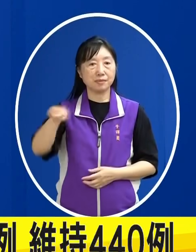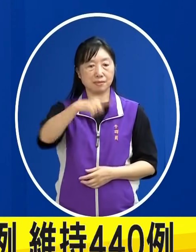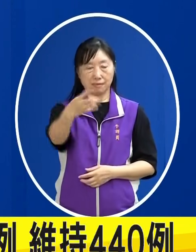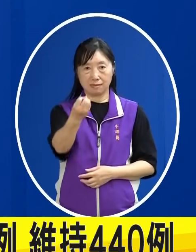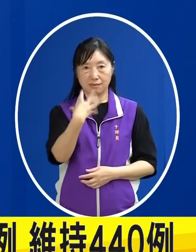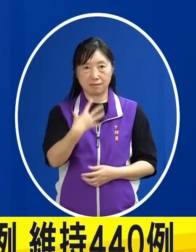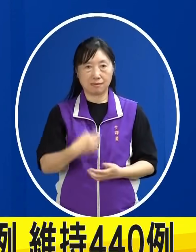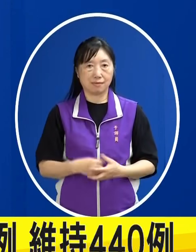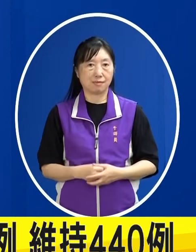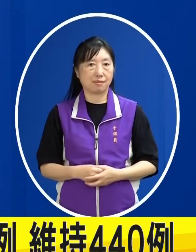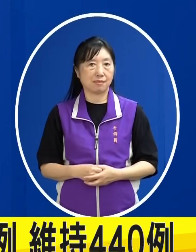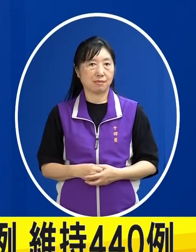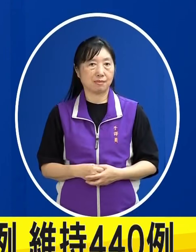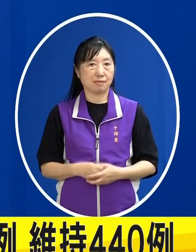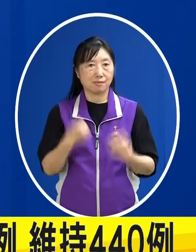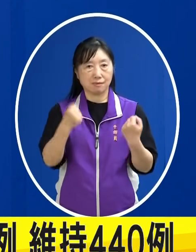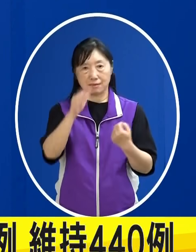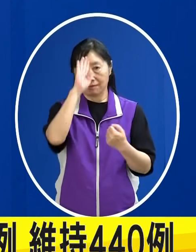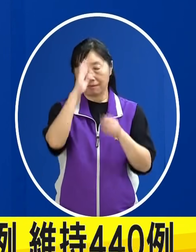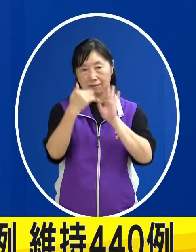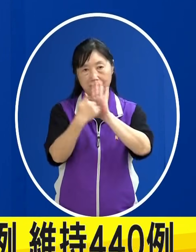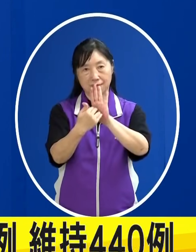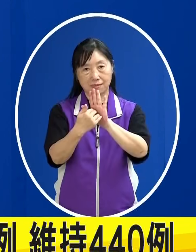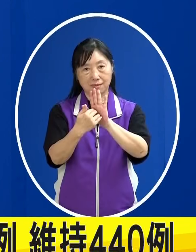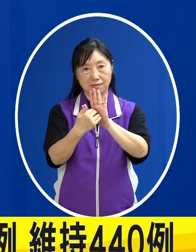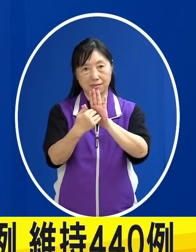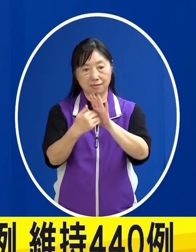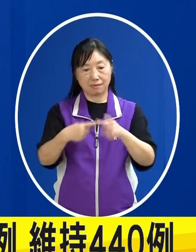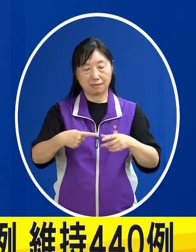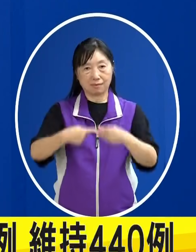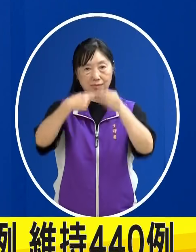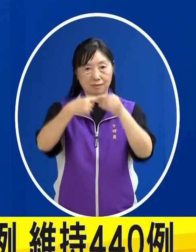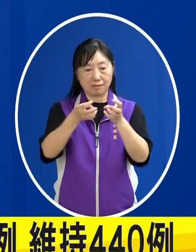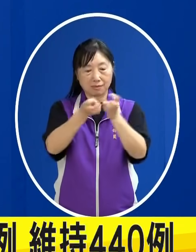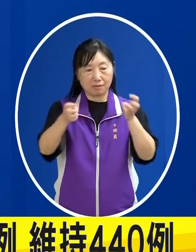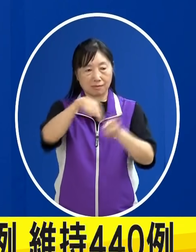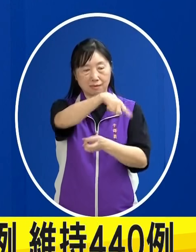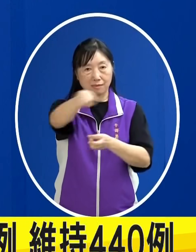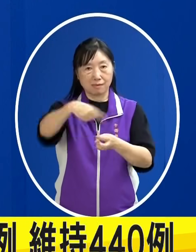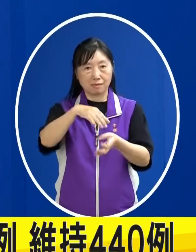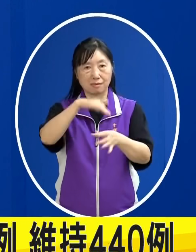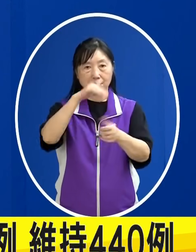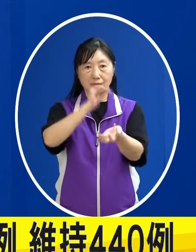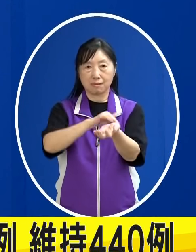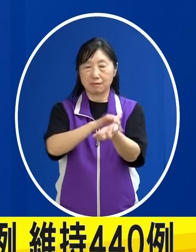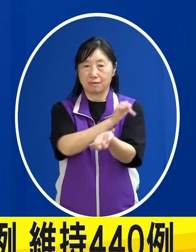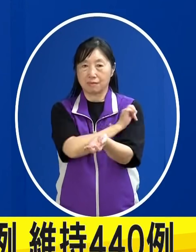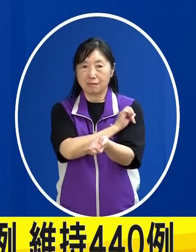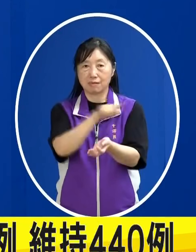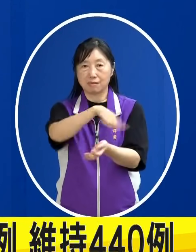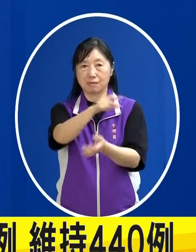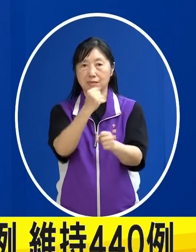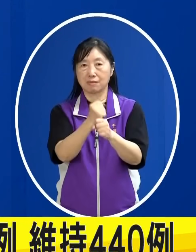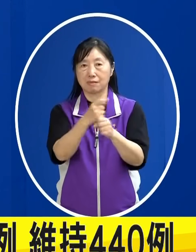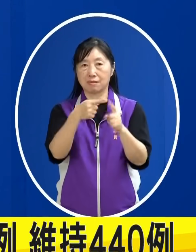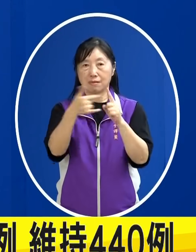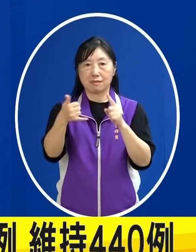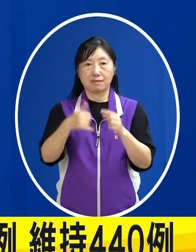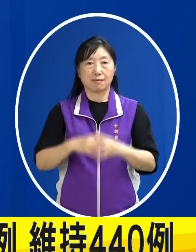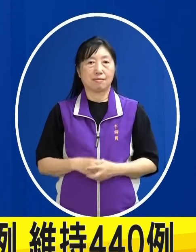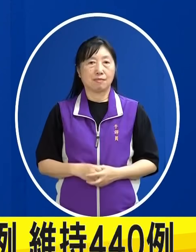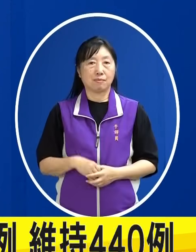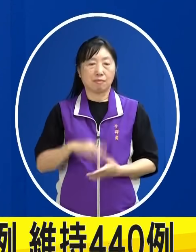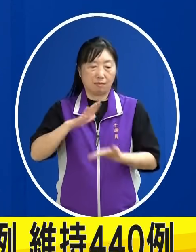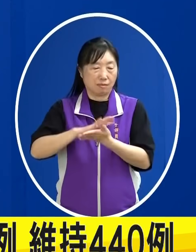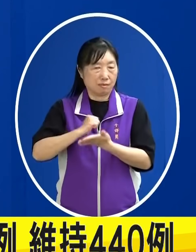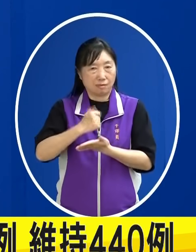映在防疫第一线的医护人员事实上是在非常大